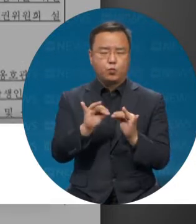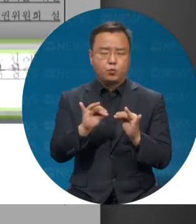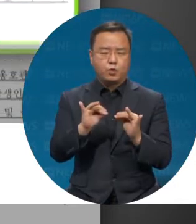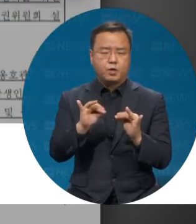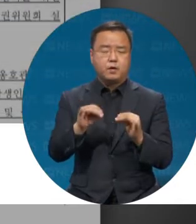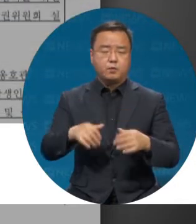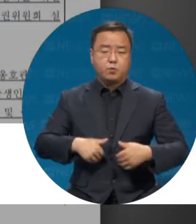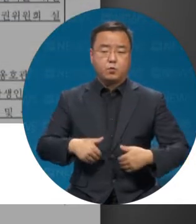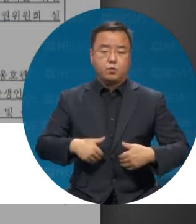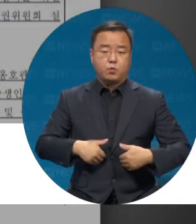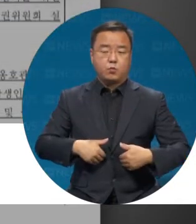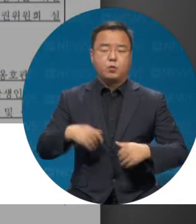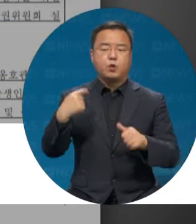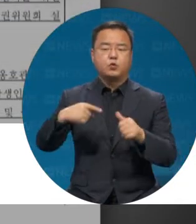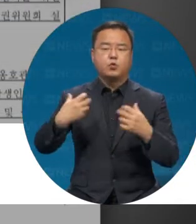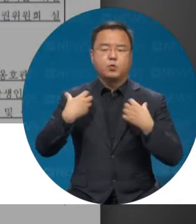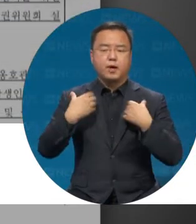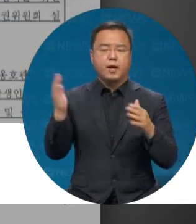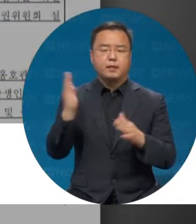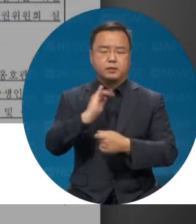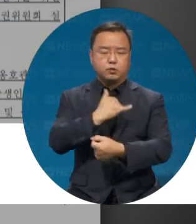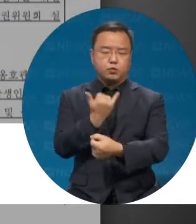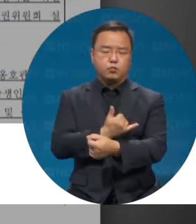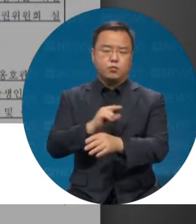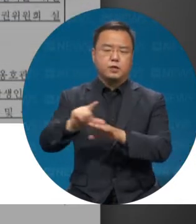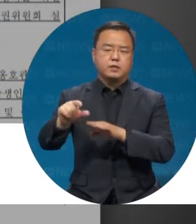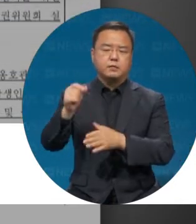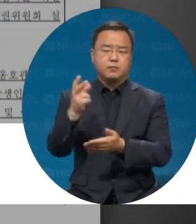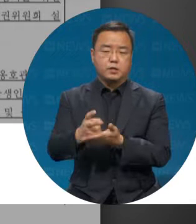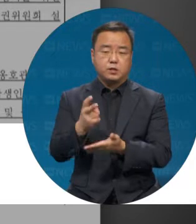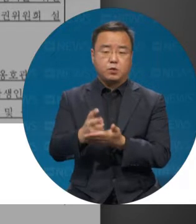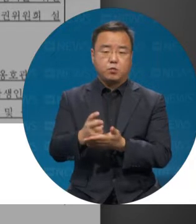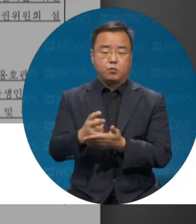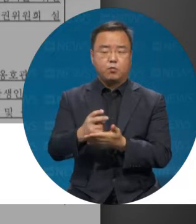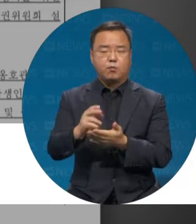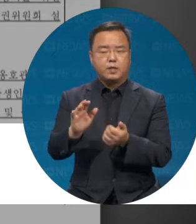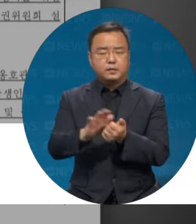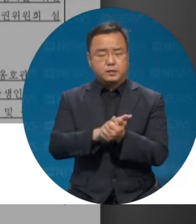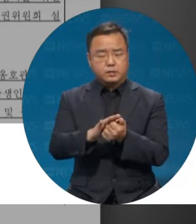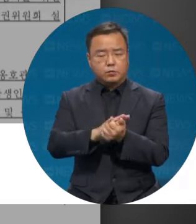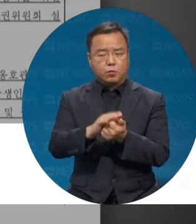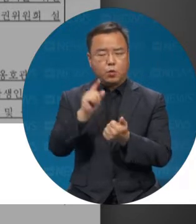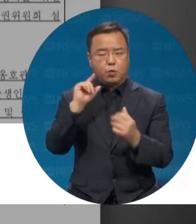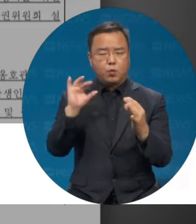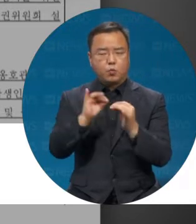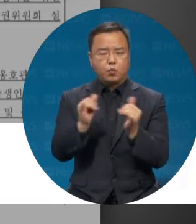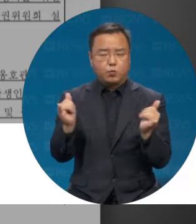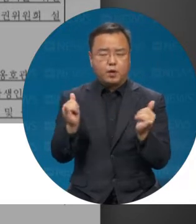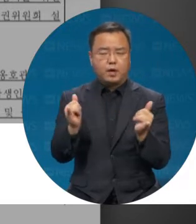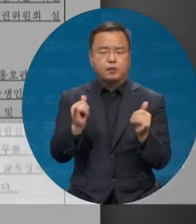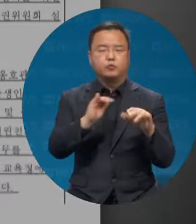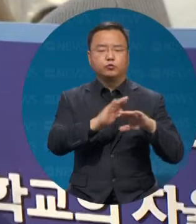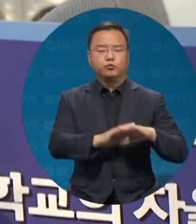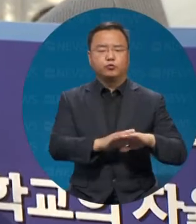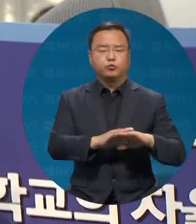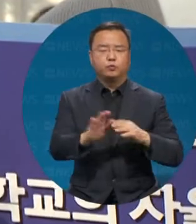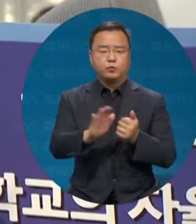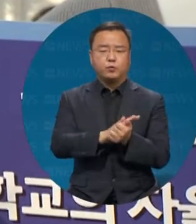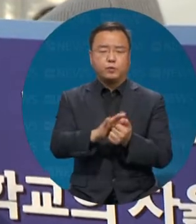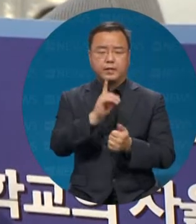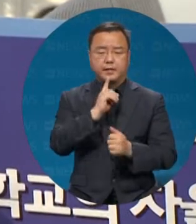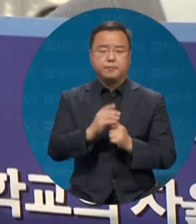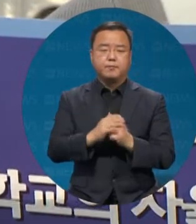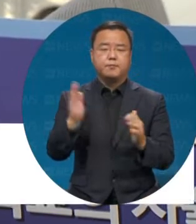명시하고 교육청의 학생인권조례와 학생인권옹호관을 두도록 해 학생을 보호하겠다는 취지입니다.